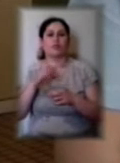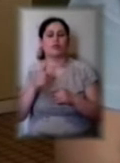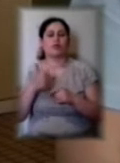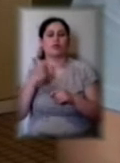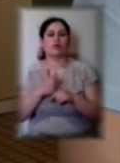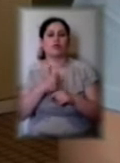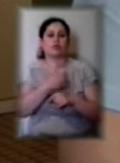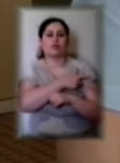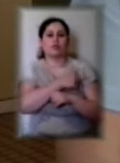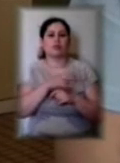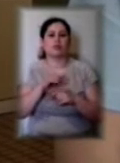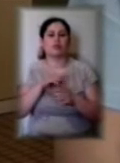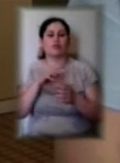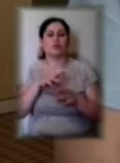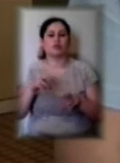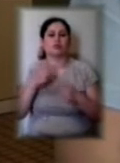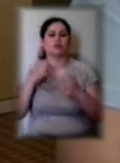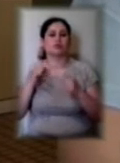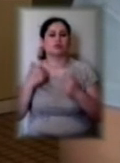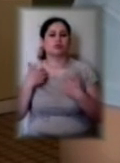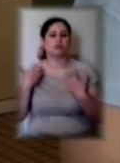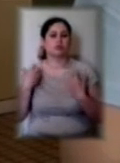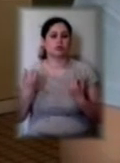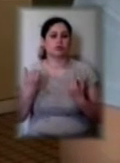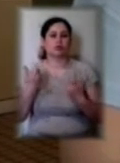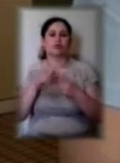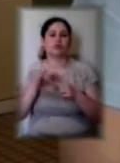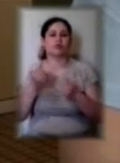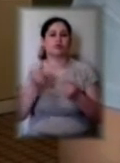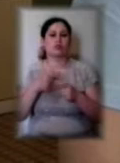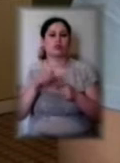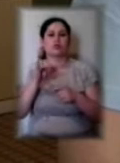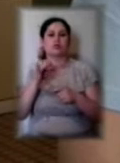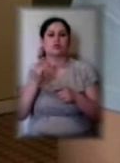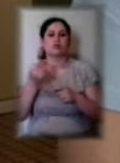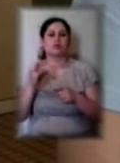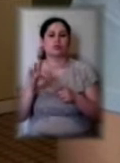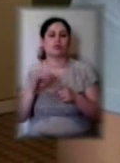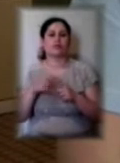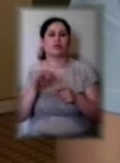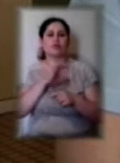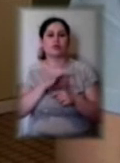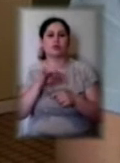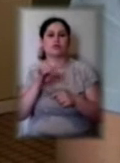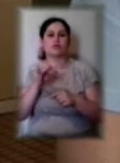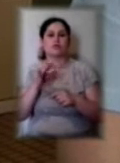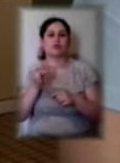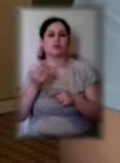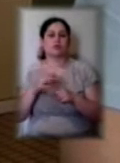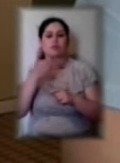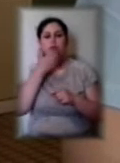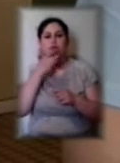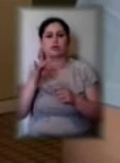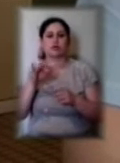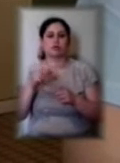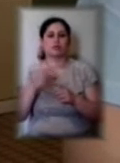лікаря Міністерства охорони здоров'я, з отриманням соціального дистанціювання, з використанням дезінфікуючих засобів масочного режиму, але вона